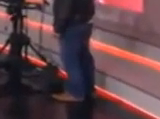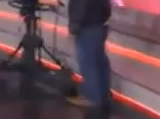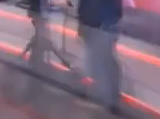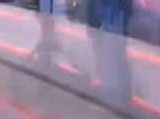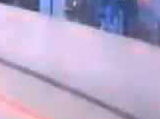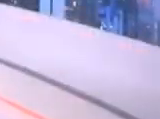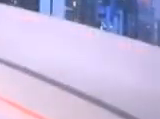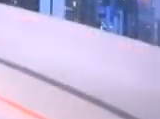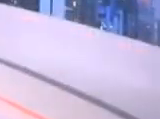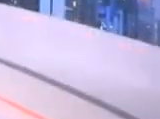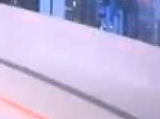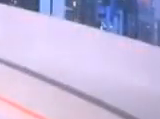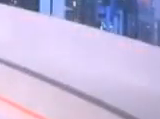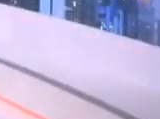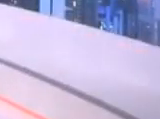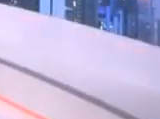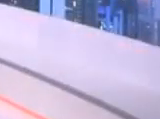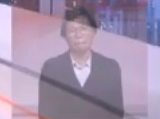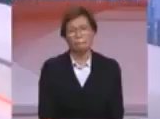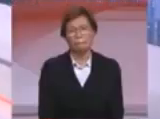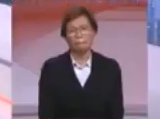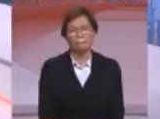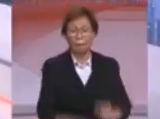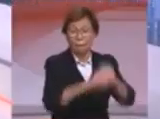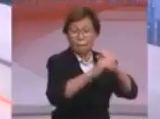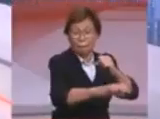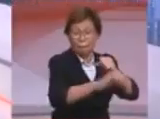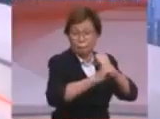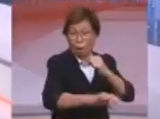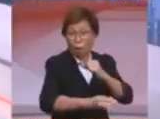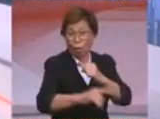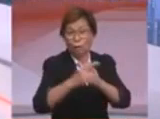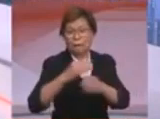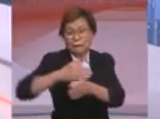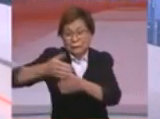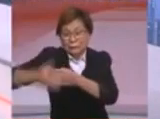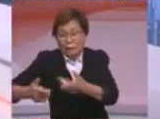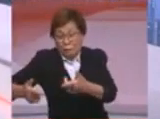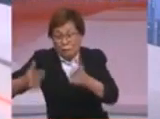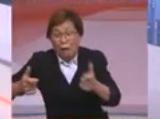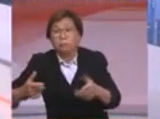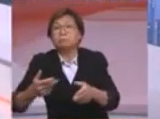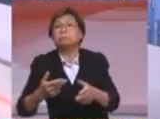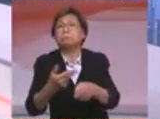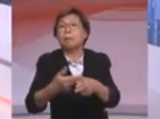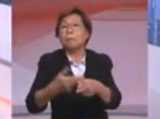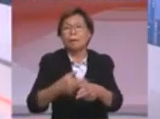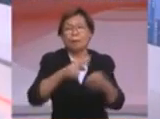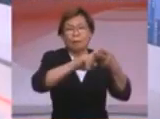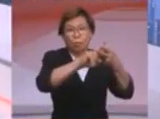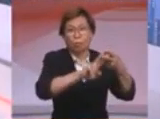anda masih bersama berita perdana. Kempen penyelesaian cepat yang dikenali sebagai